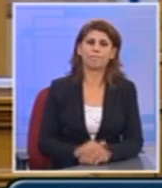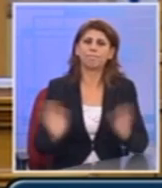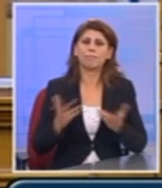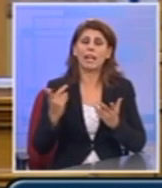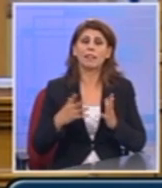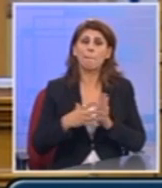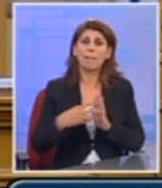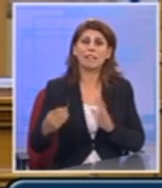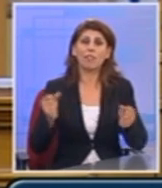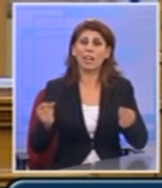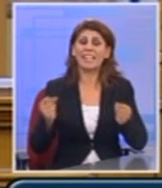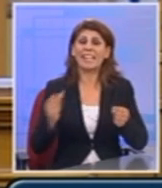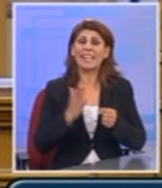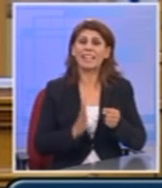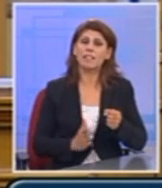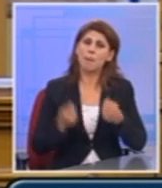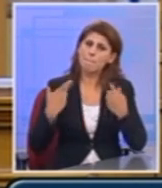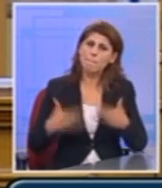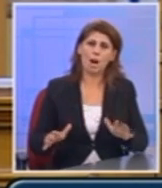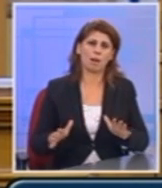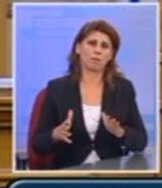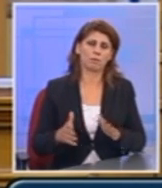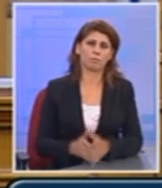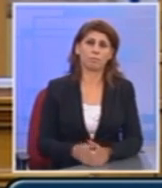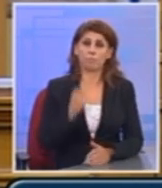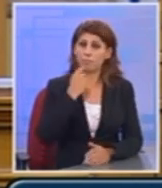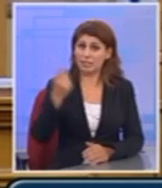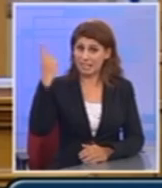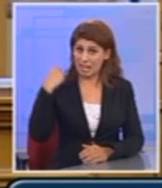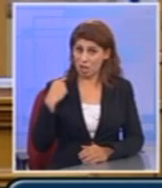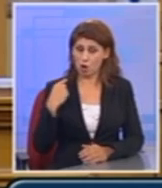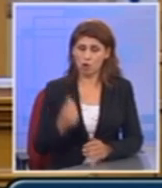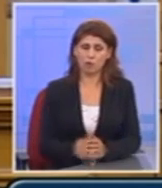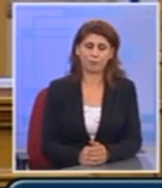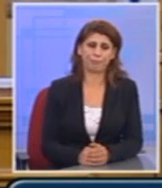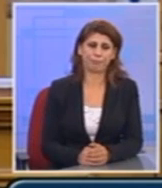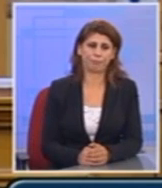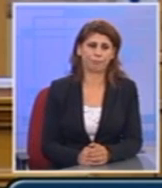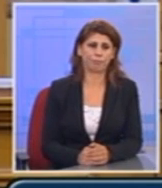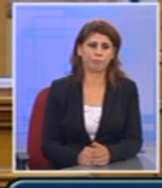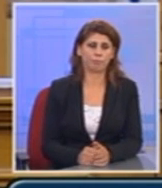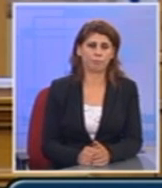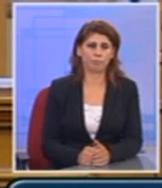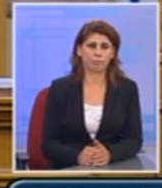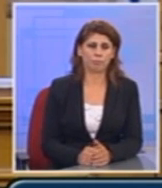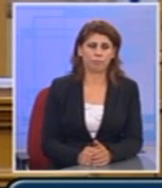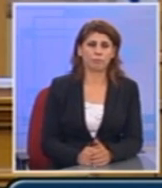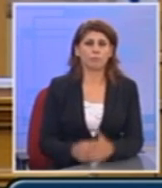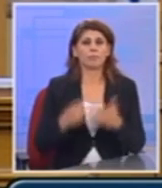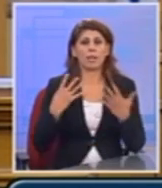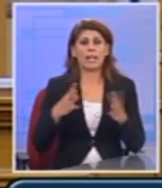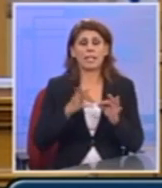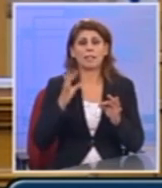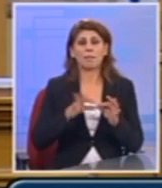μετάδοσης κρίσης έχει ήδη συντελεστεί πριν ένα χρόνο 9 σεπτεμβρίου